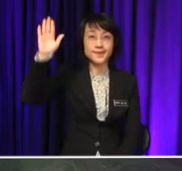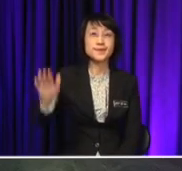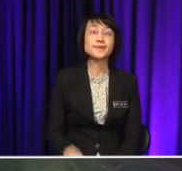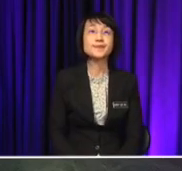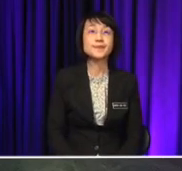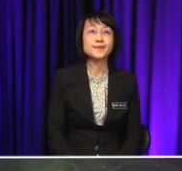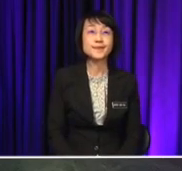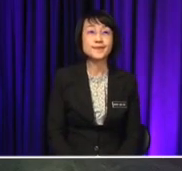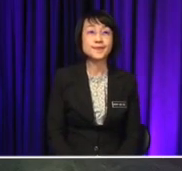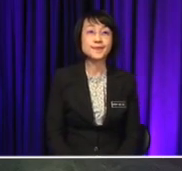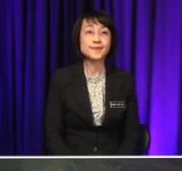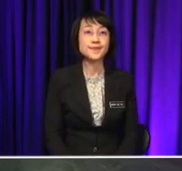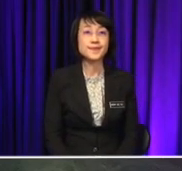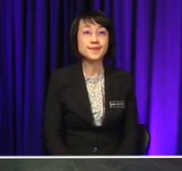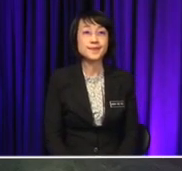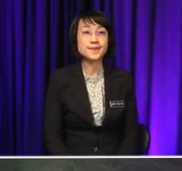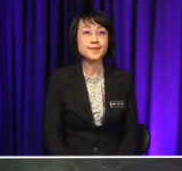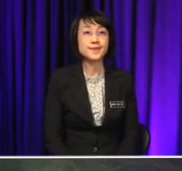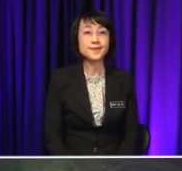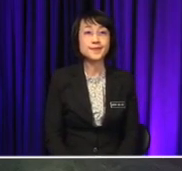Siapakah itu adik-adikku